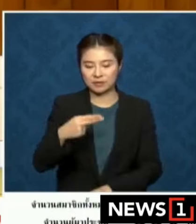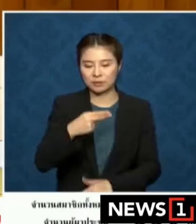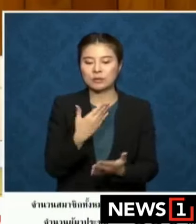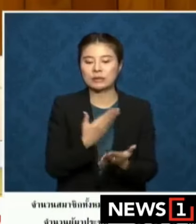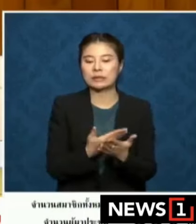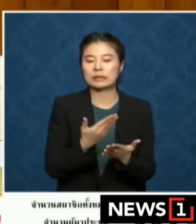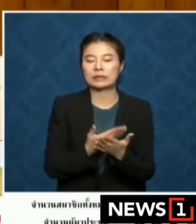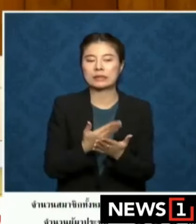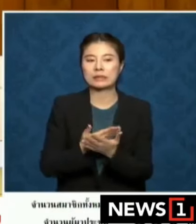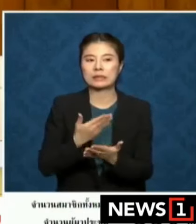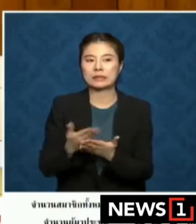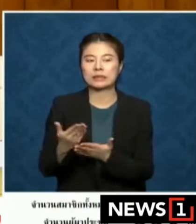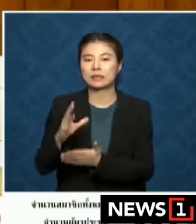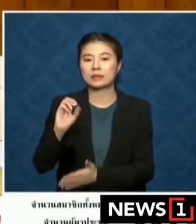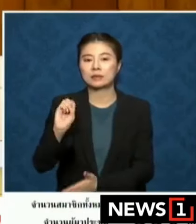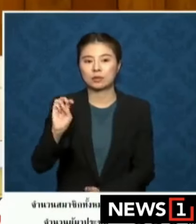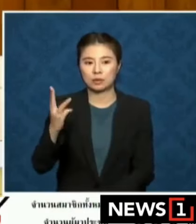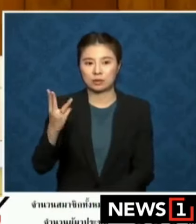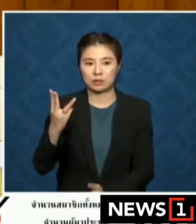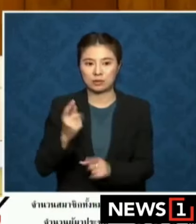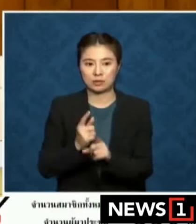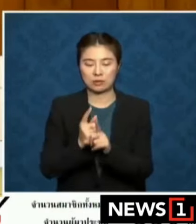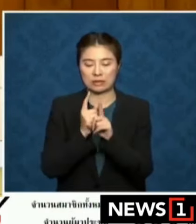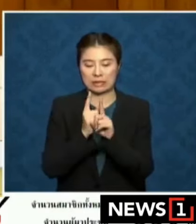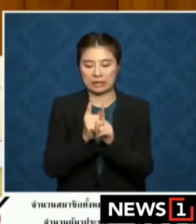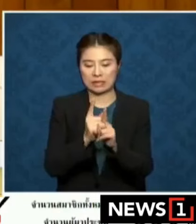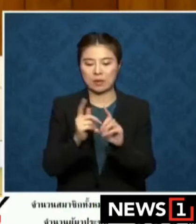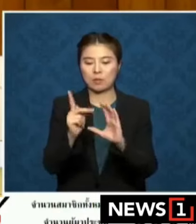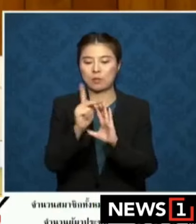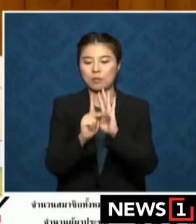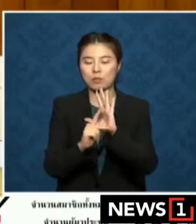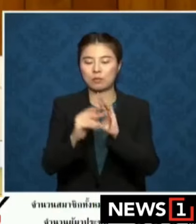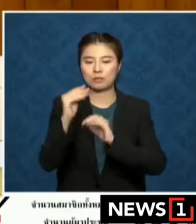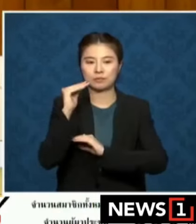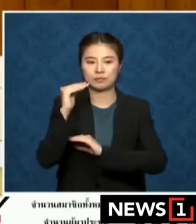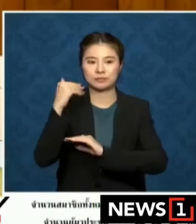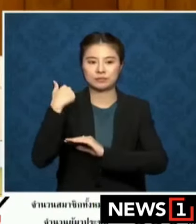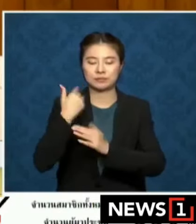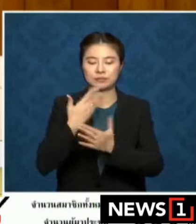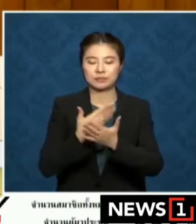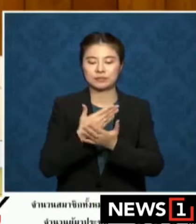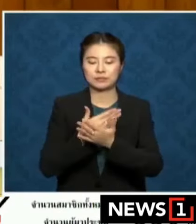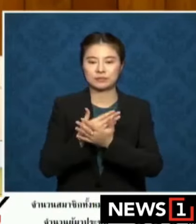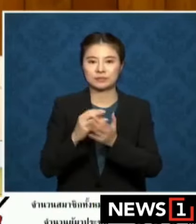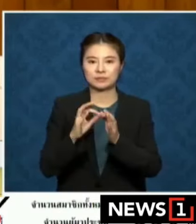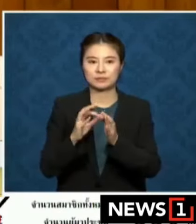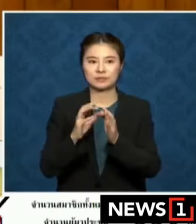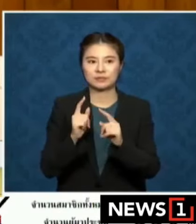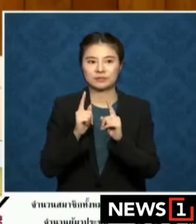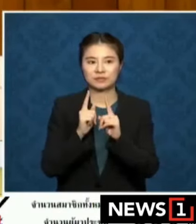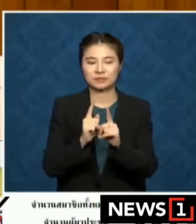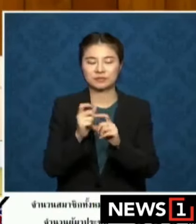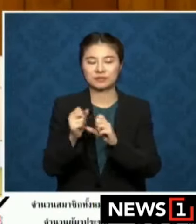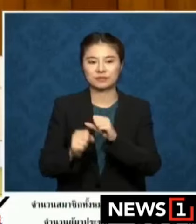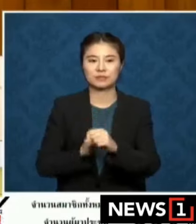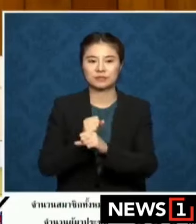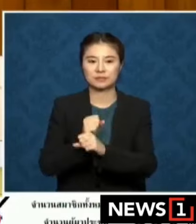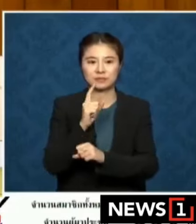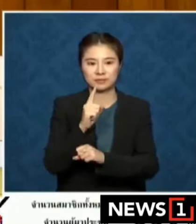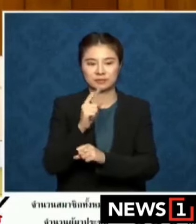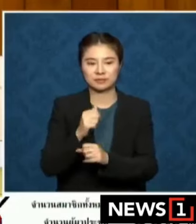กรรมาธิการเสียงคากมากเสนอแก้ไขและมีผู้งดออกเสียง 1เสียงครับอือฮึ 158เสียงนี่ก็คือก้าวไกลทั้ง